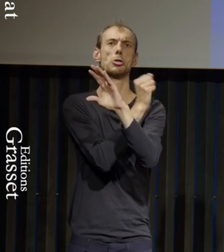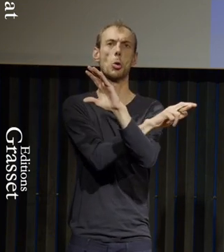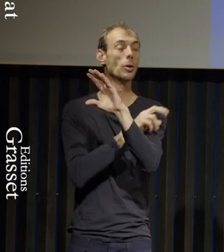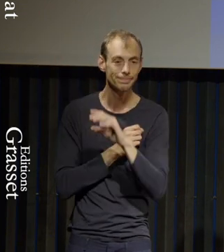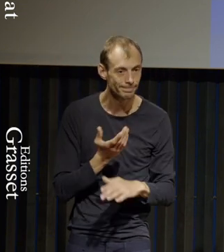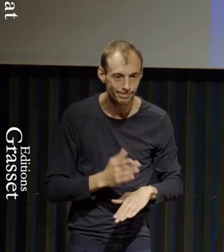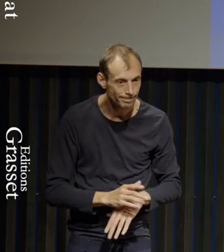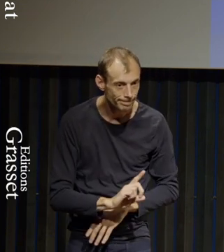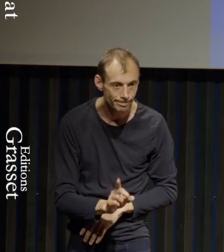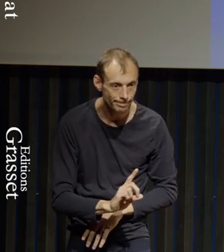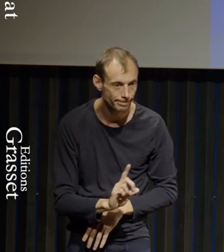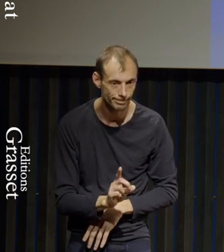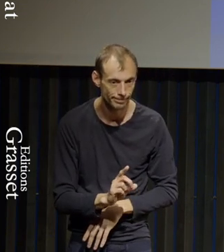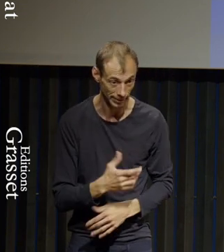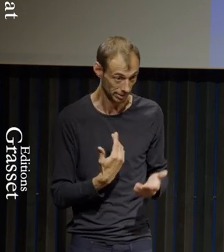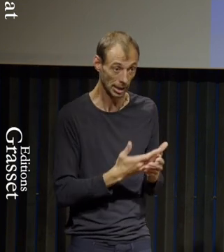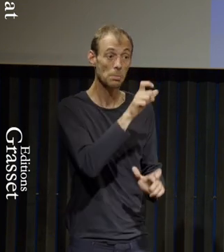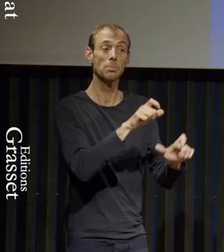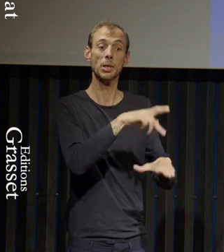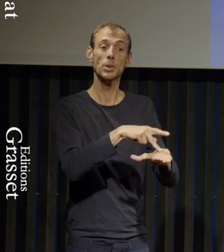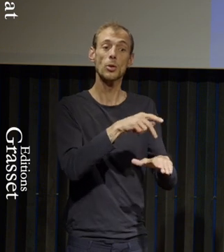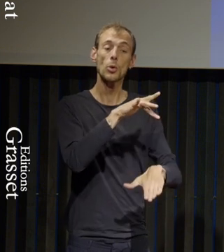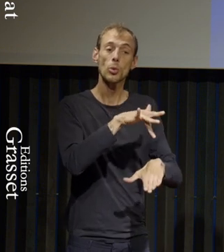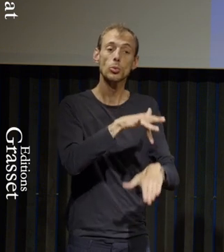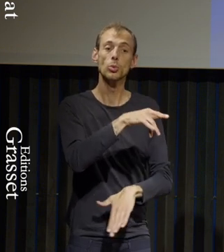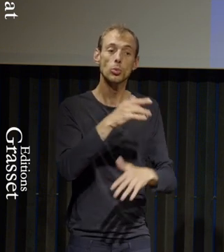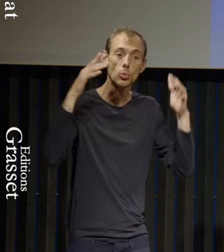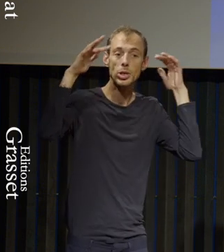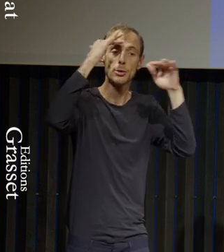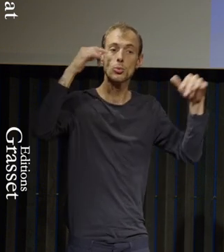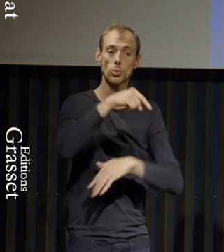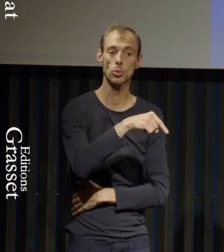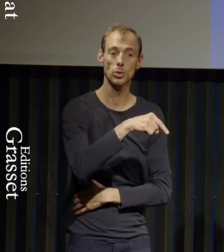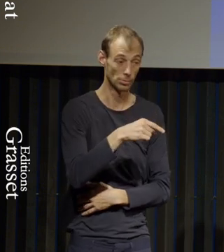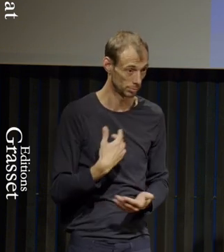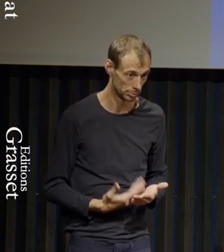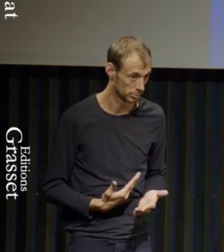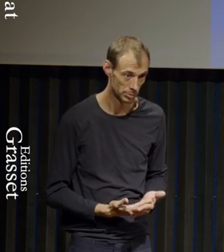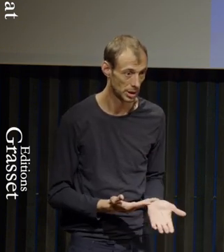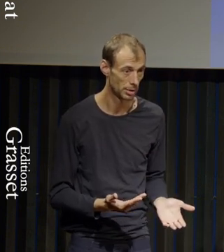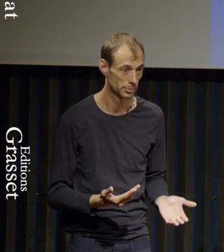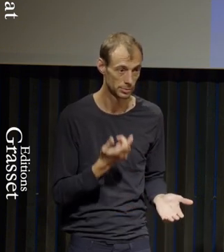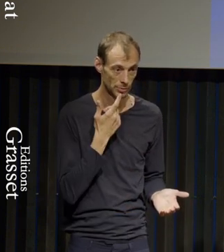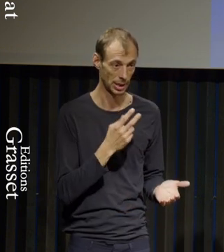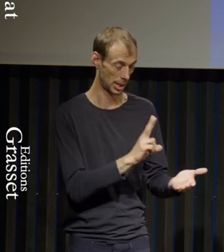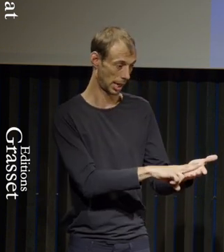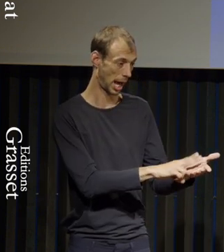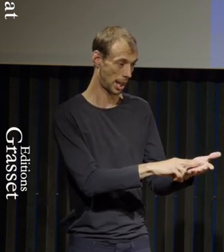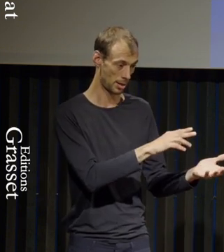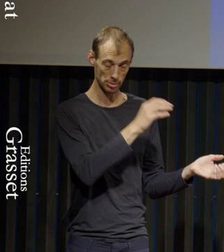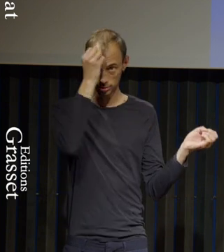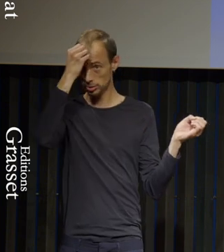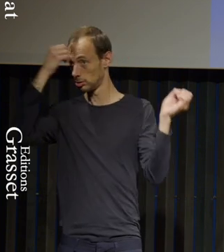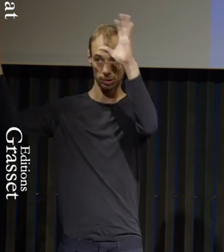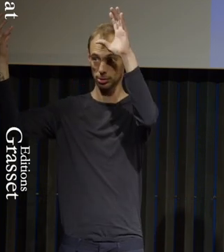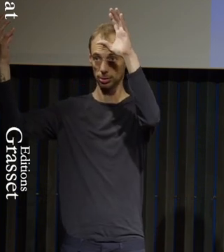patients, lors d'une hallucination. Donc, à nous représenter le réel, on va un peu